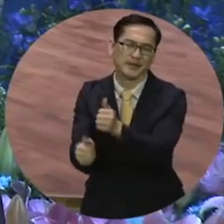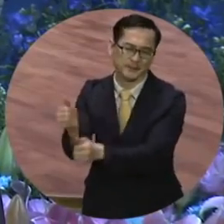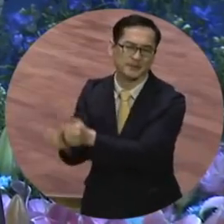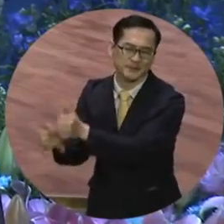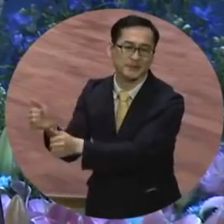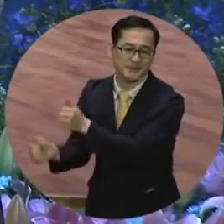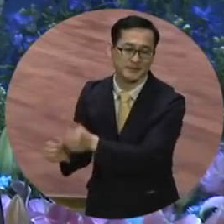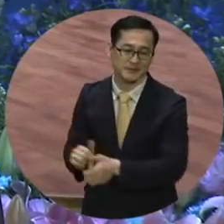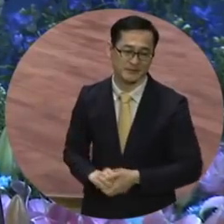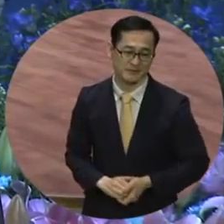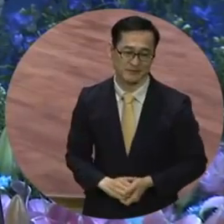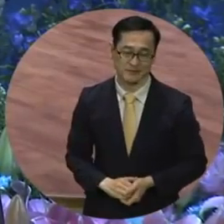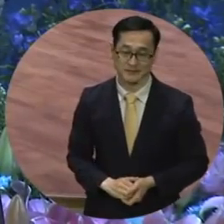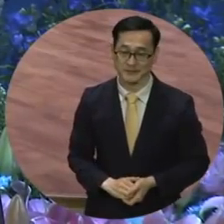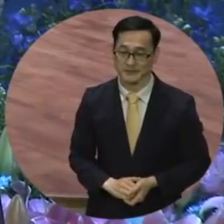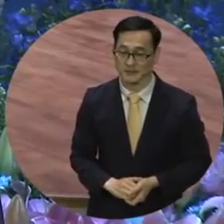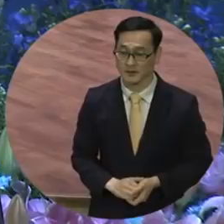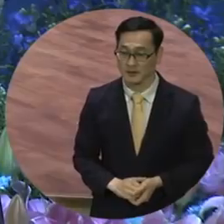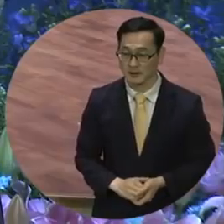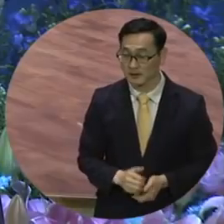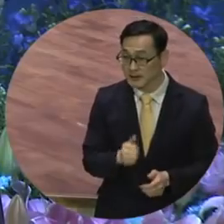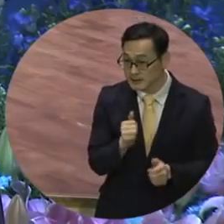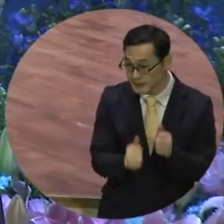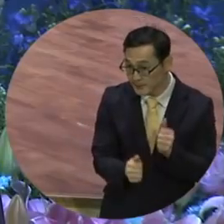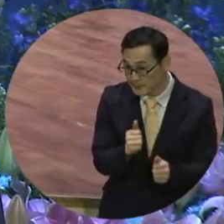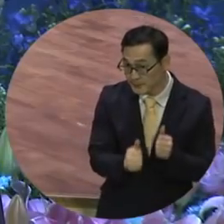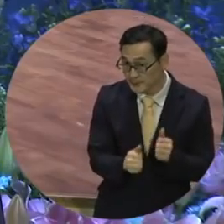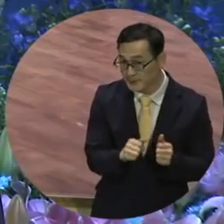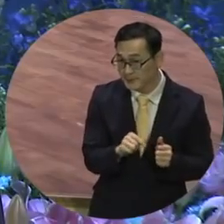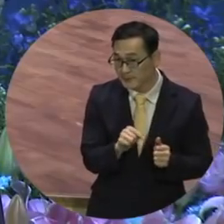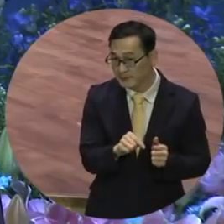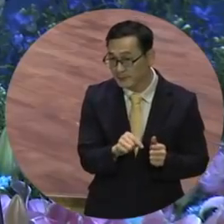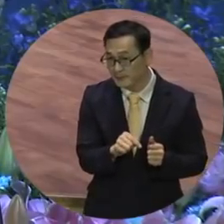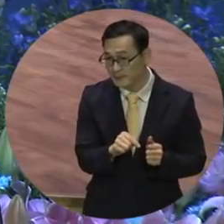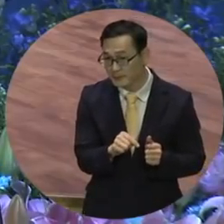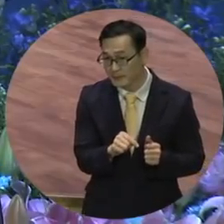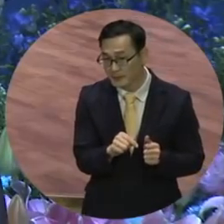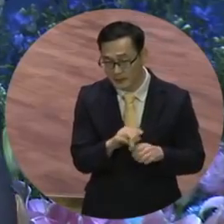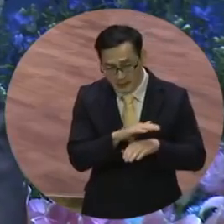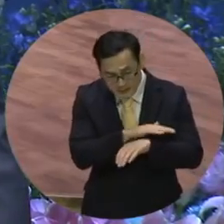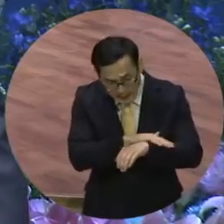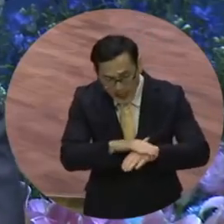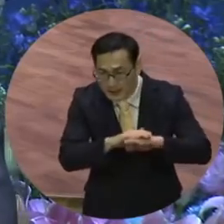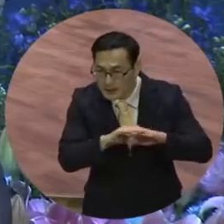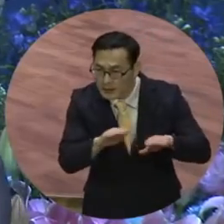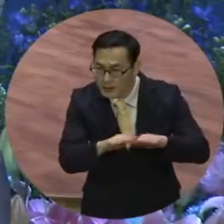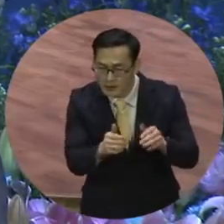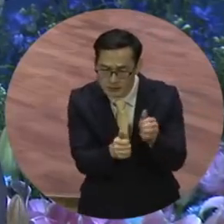시험했습니다. 그럼 어떻게 이 시험을 잘 칠 것이냐?